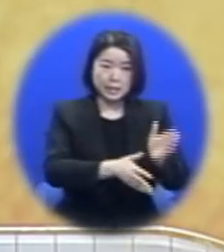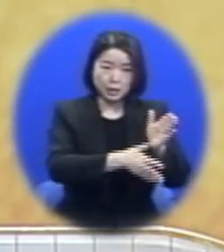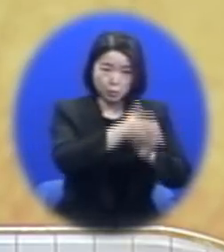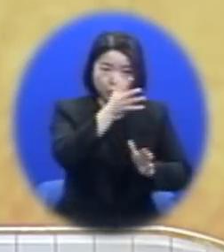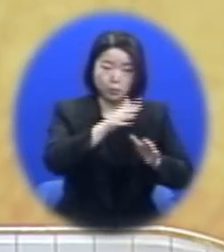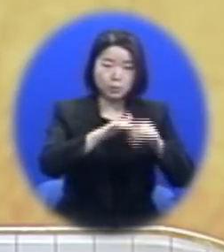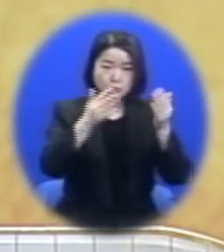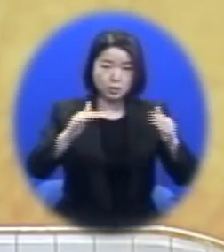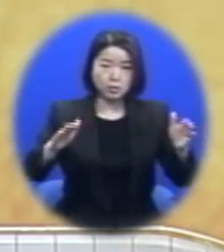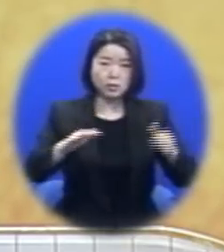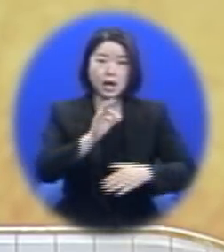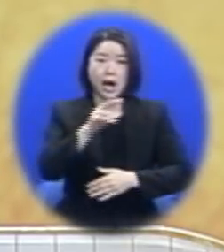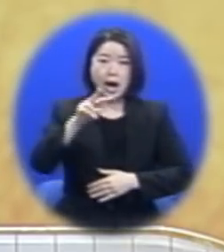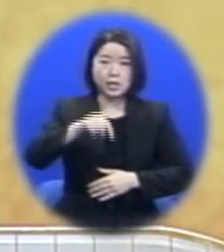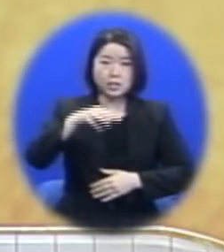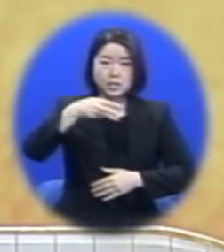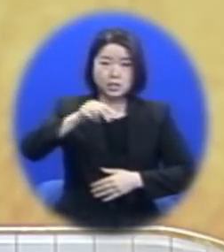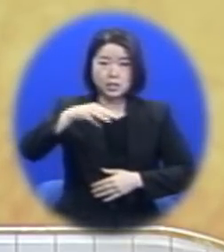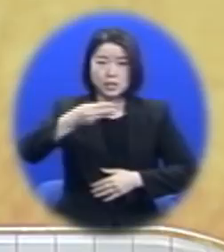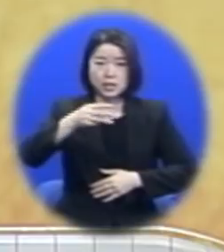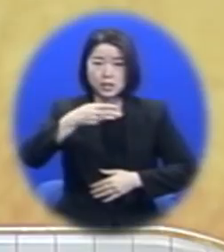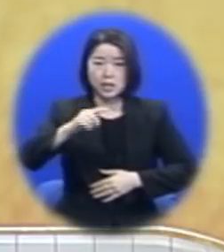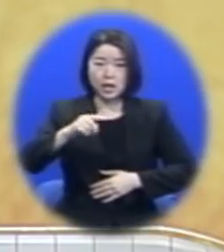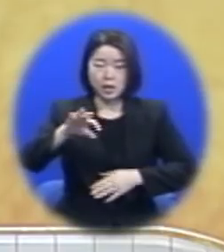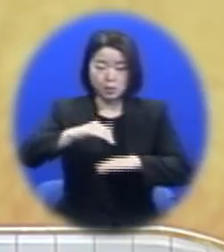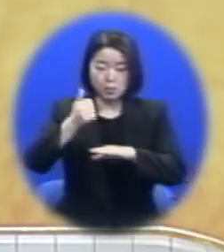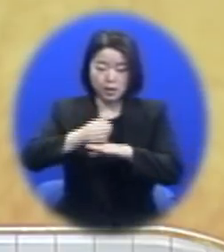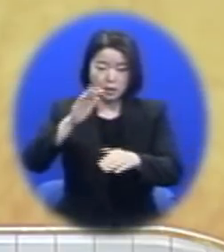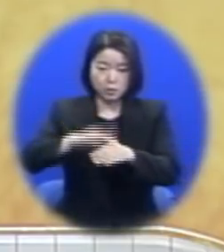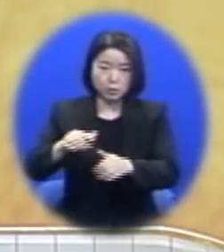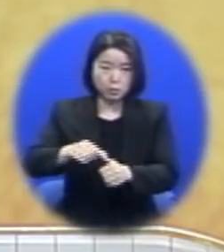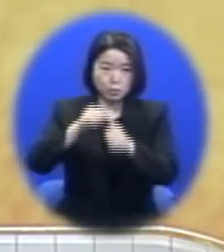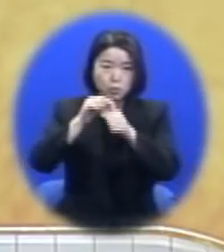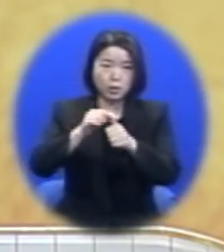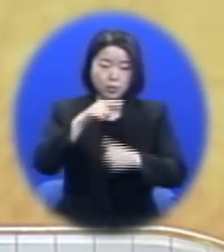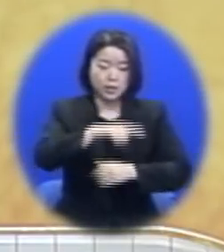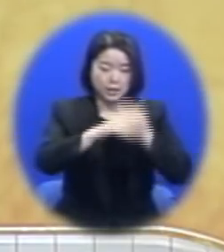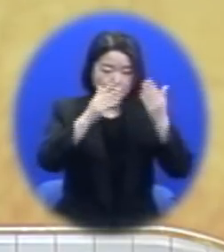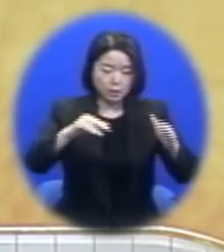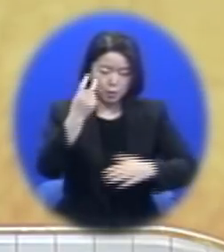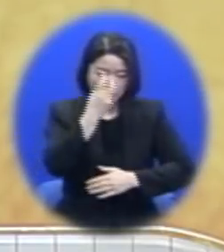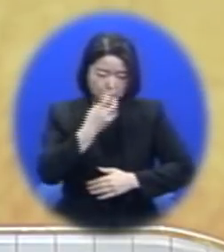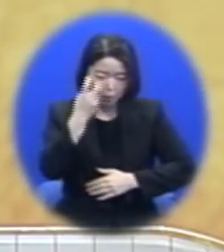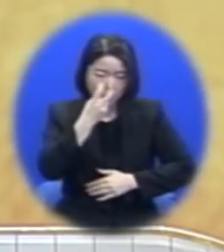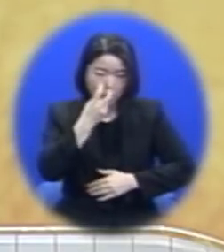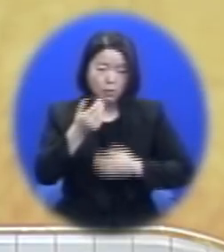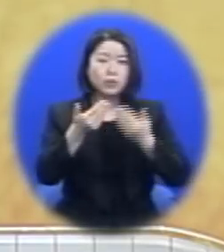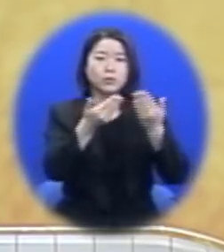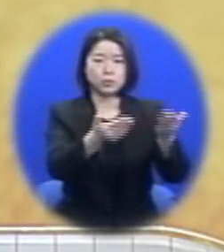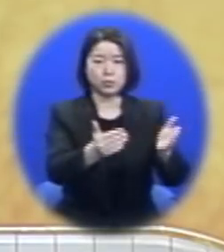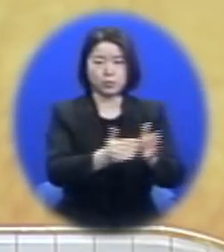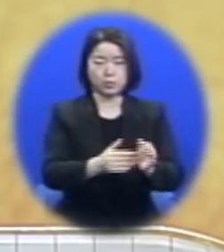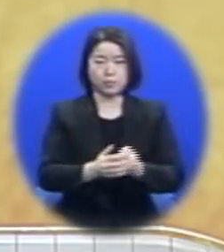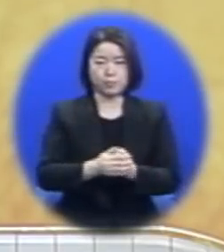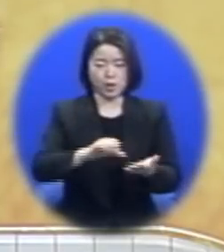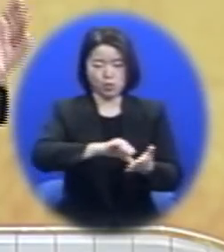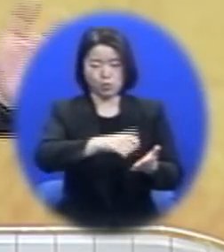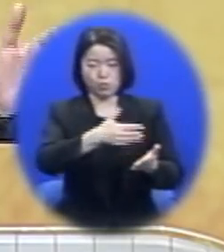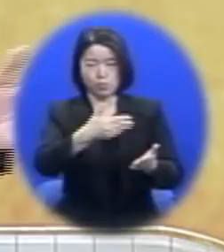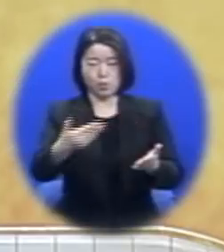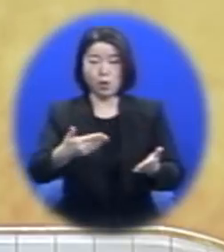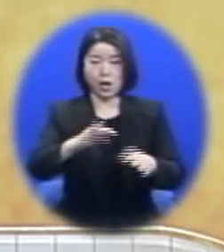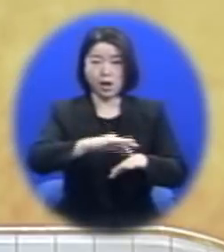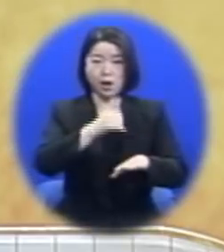손에서 구하고 이 도성을 보호하겠다. 유명한 히스기야의 기도입니다. 15년